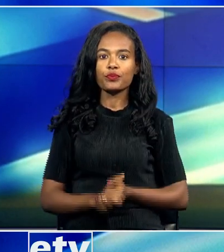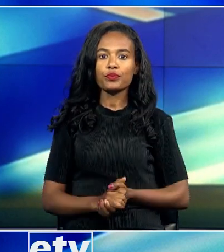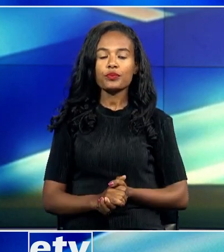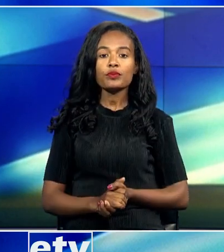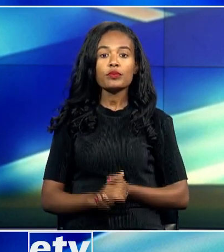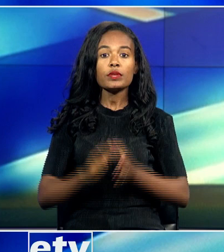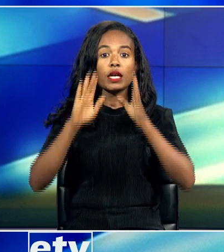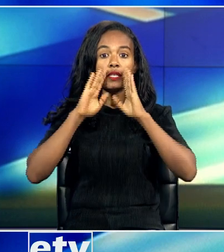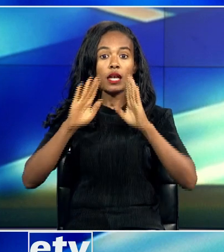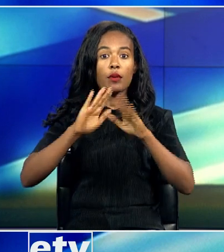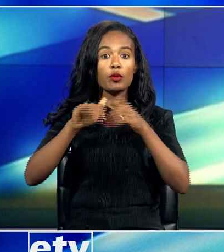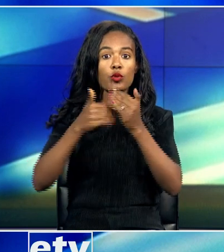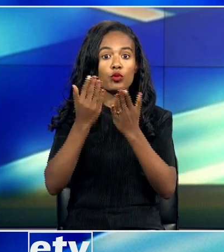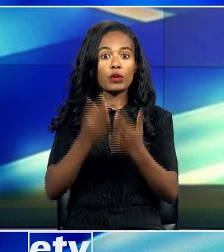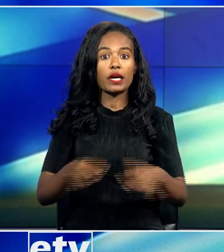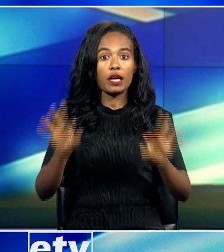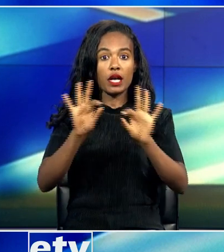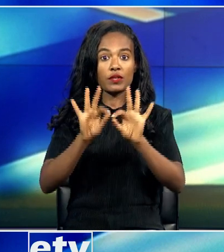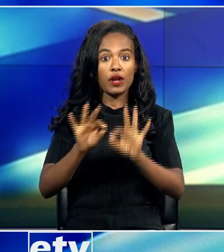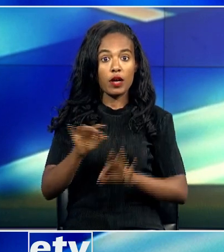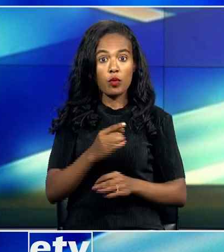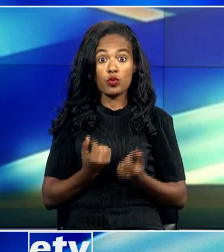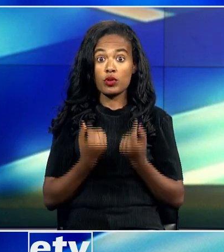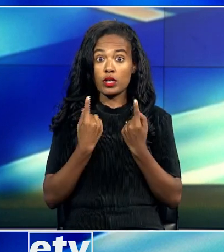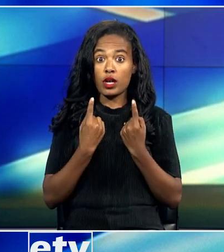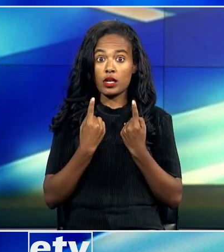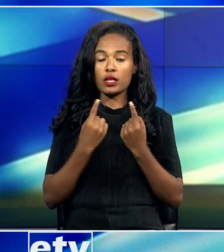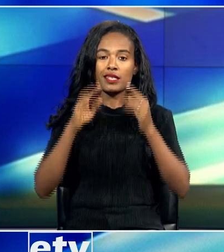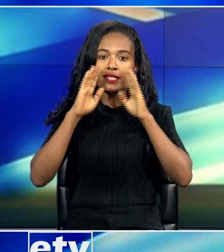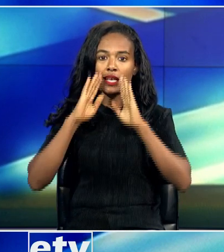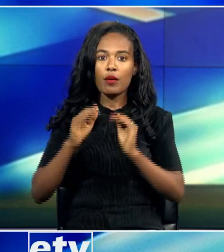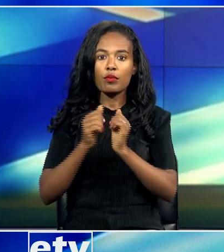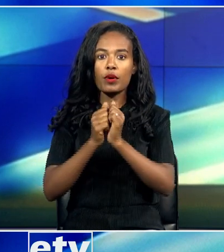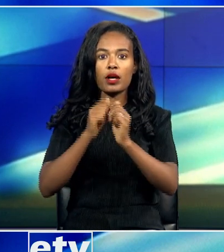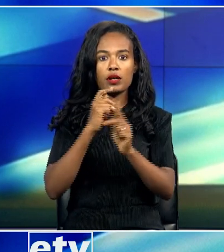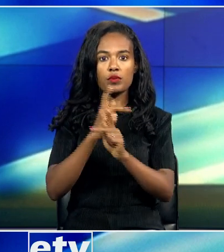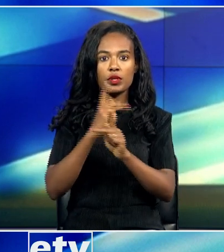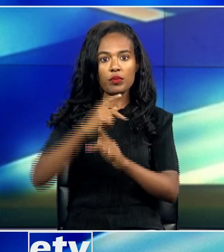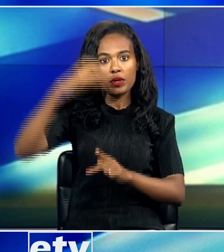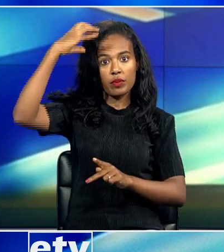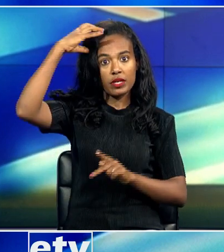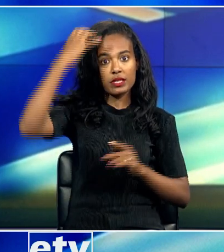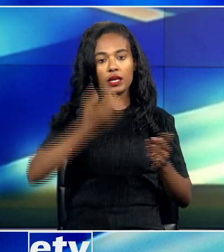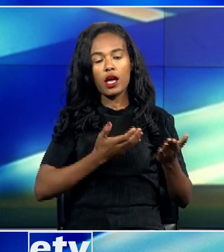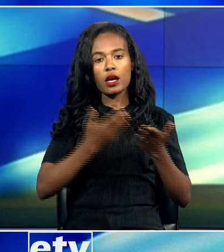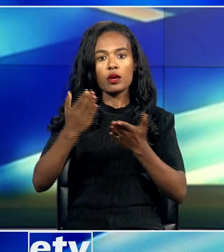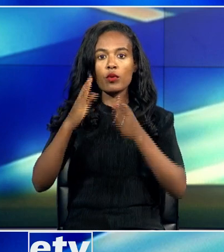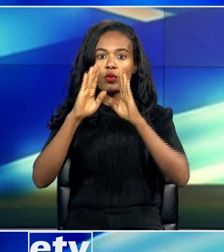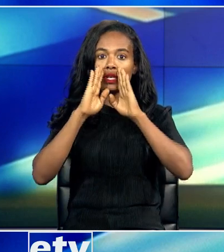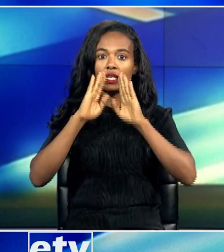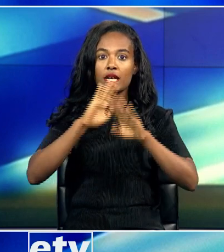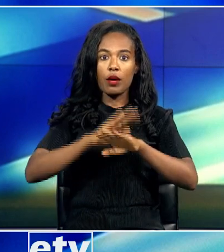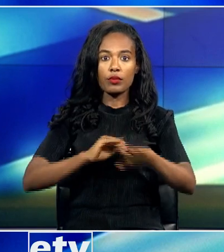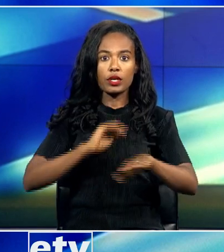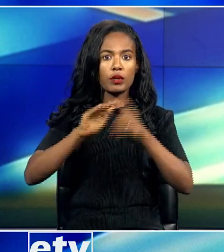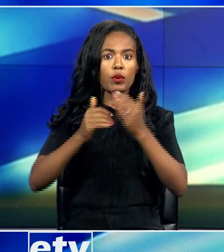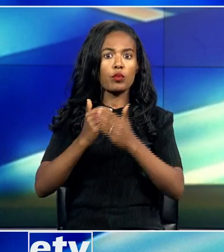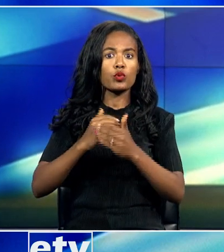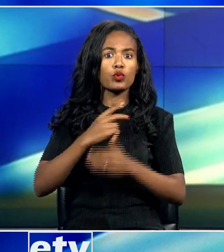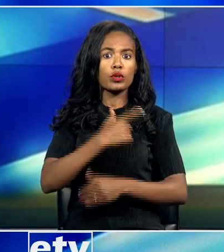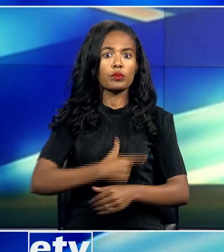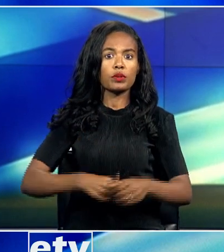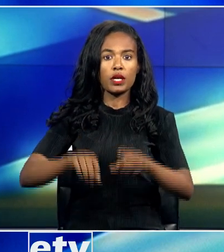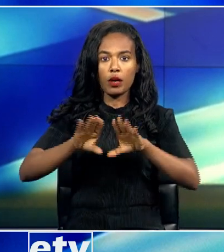ሰላም ለሁሉም ነገር አስፈላጊ መሆኑን እንረዳለን። ሰላምን በጋራ ለመጠበቅ መንግስት ያቀረበልንን የሰላም ጥሪም በሙሉ